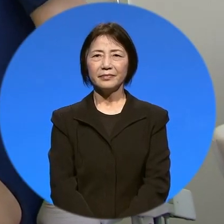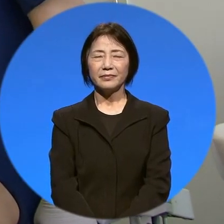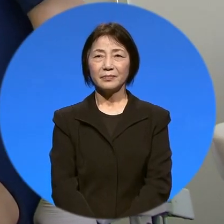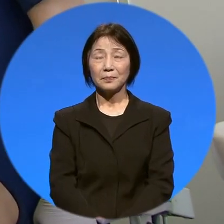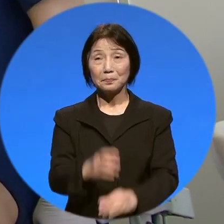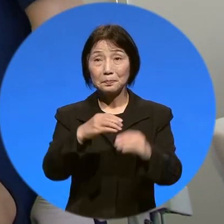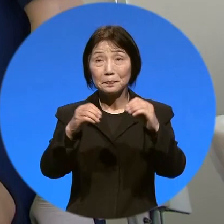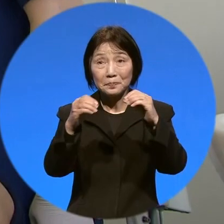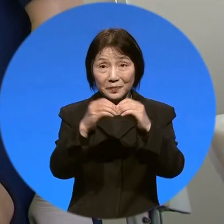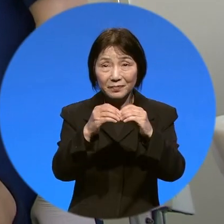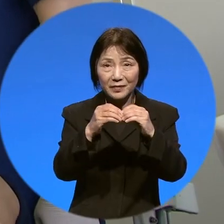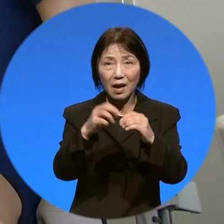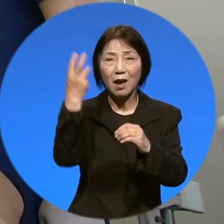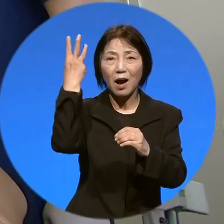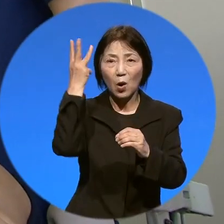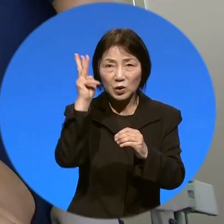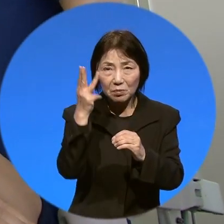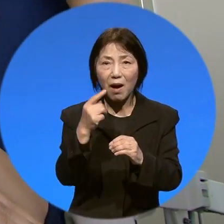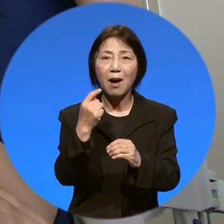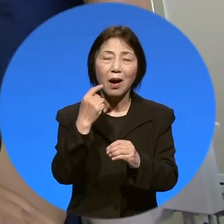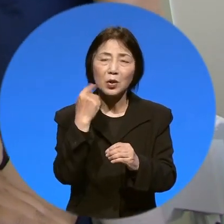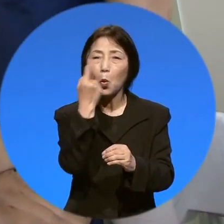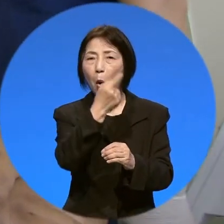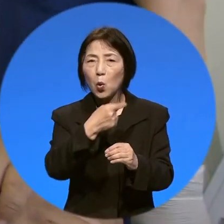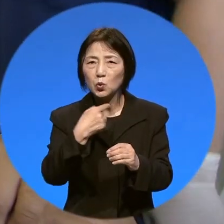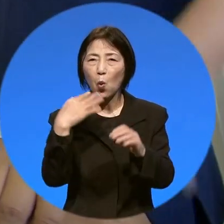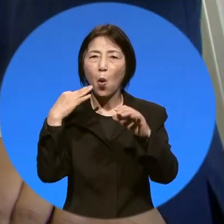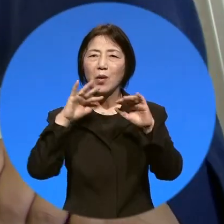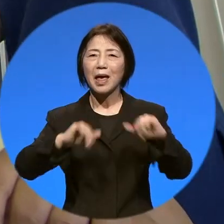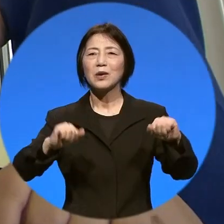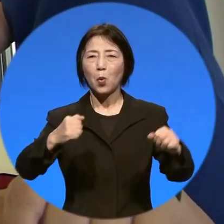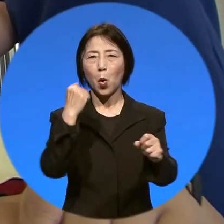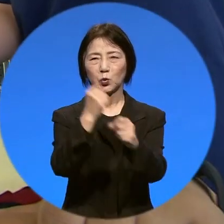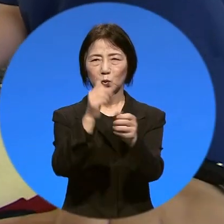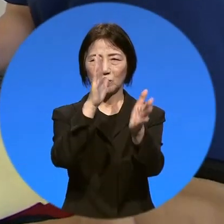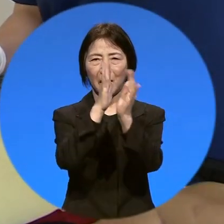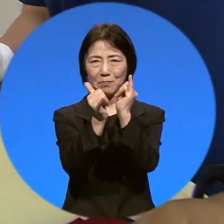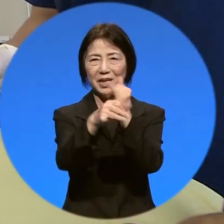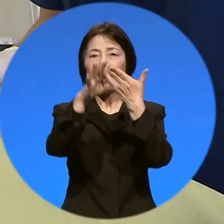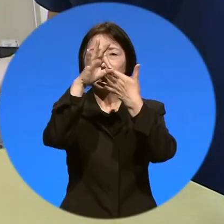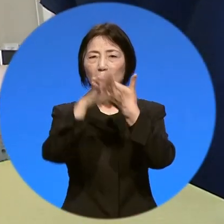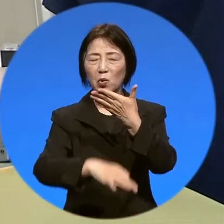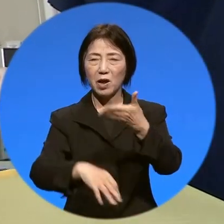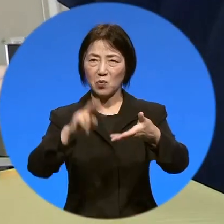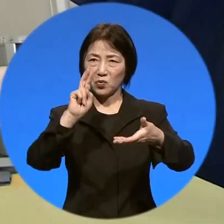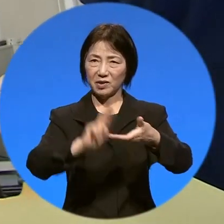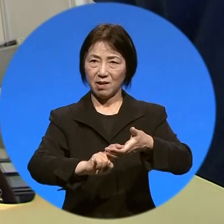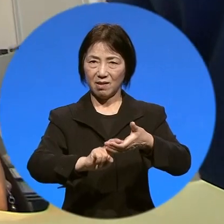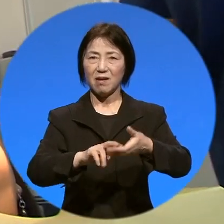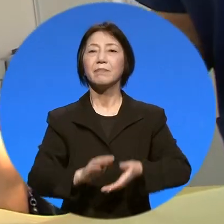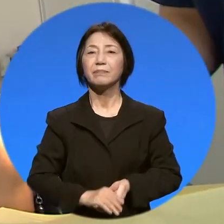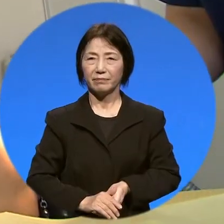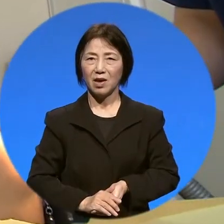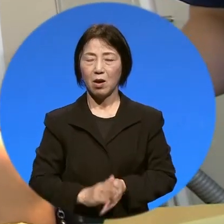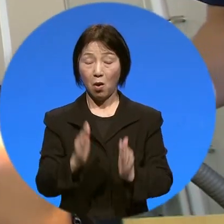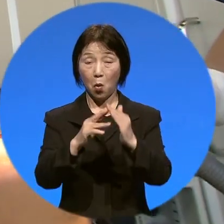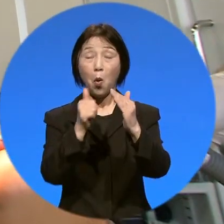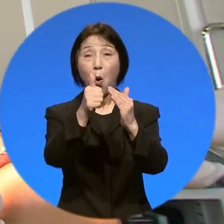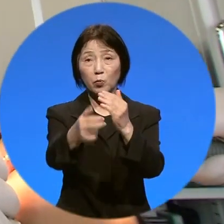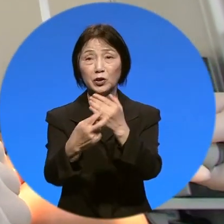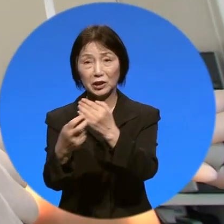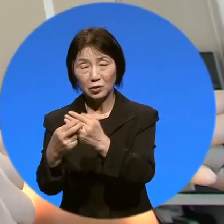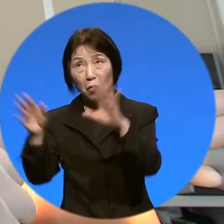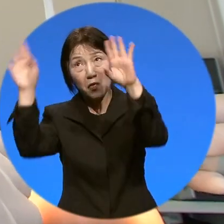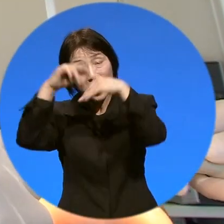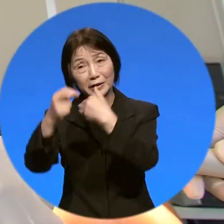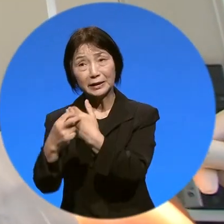さらに鹿児島歯と口腔の健康づくり県民条例の制定、訪問診療、夜間